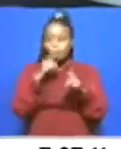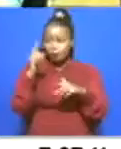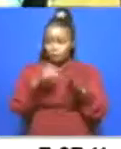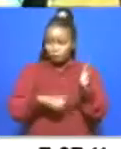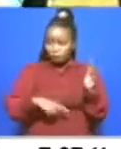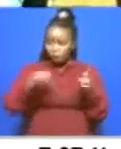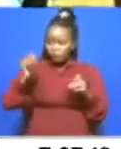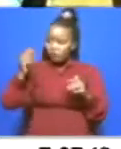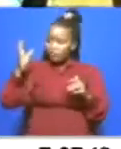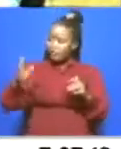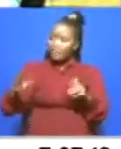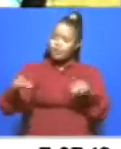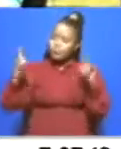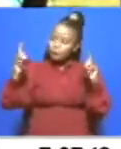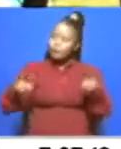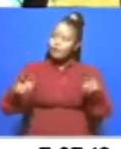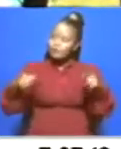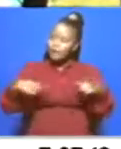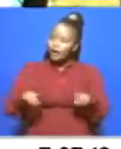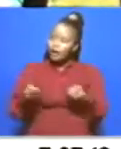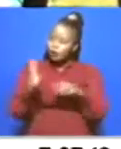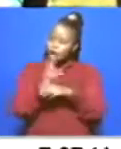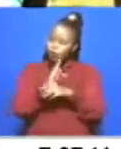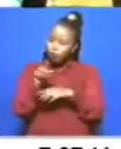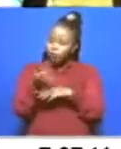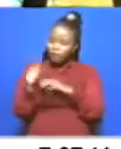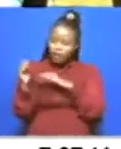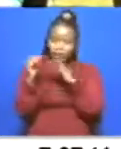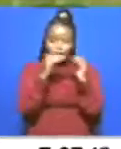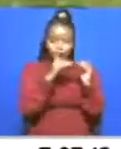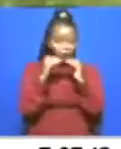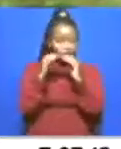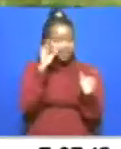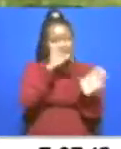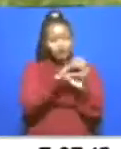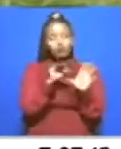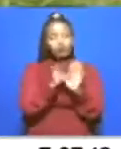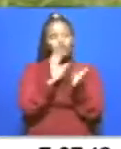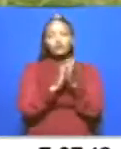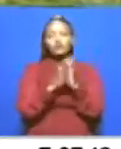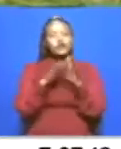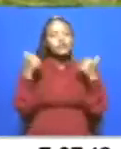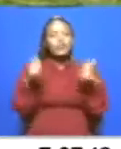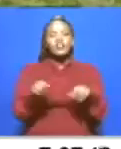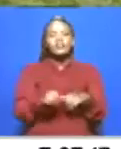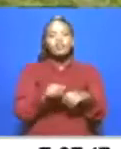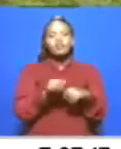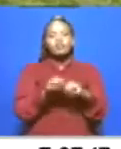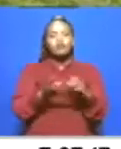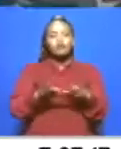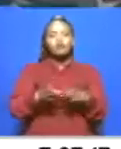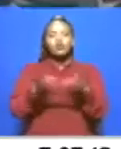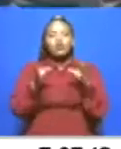ya kutumia haki yao ya kidemokrasia ya kupiga kura bila mwingilio wote.